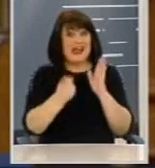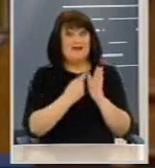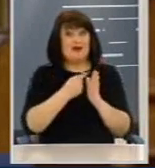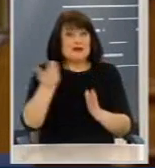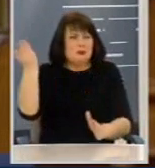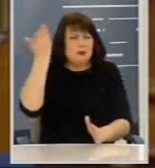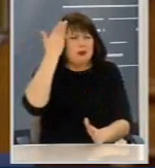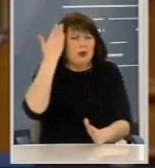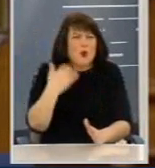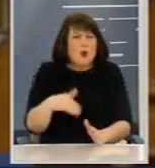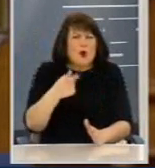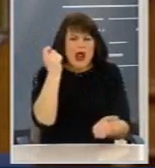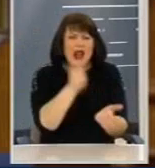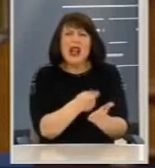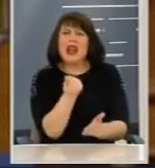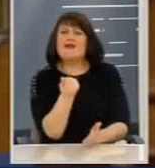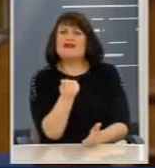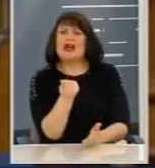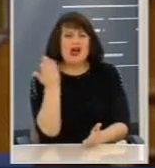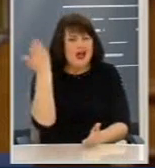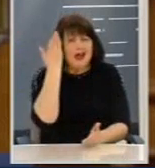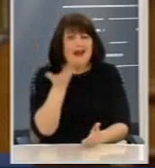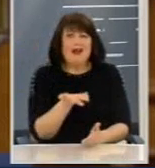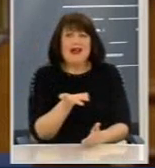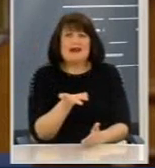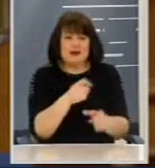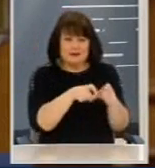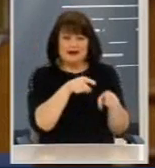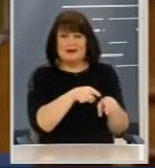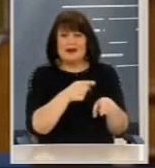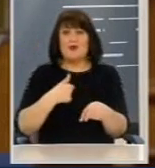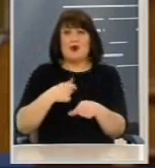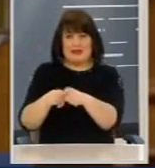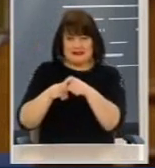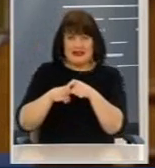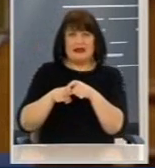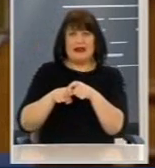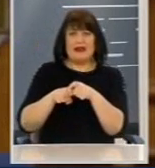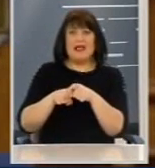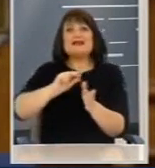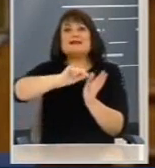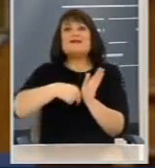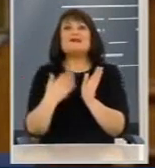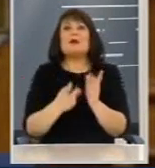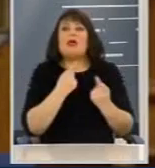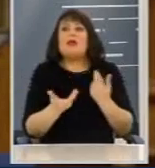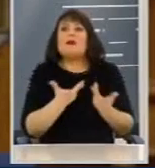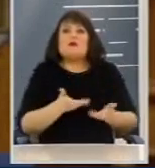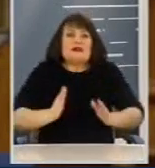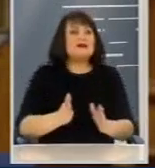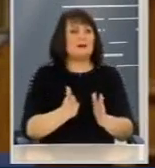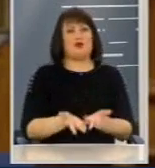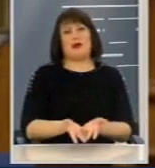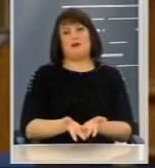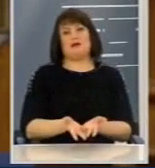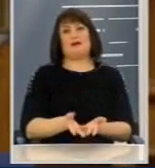ακριβή για το ελληνικό δημόσιο με την αντίστοιχη σύμβαση που εμείς διαπραγματευθήκαμε και προχωράμε τώρα